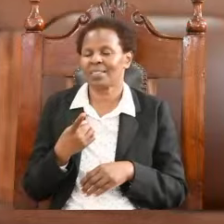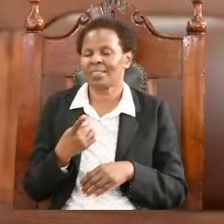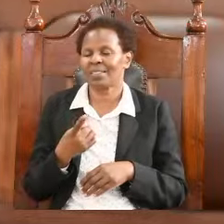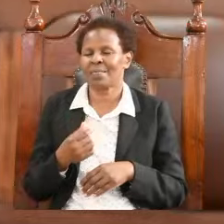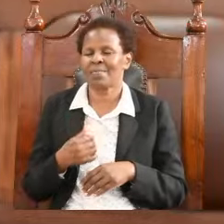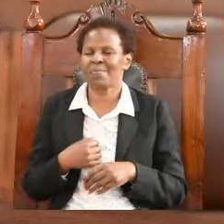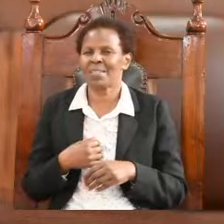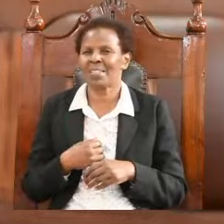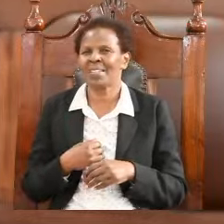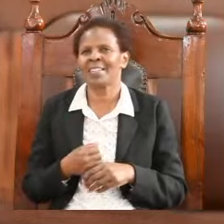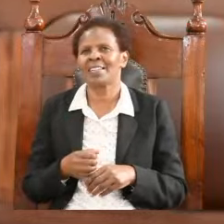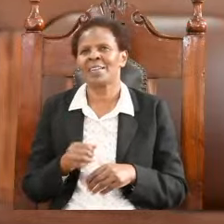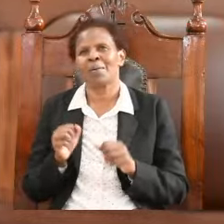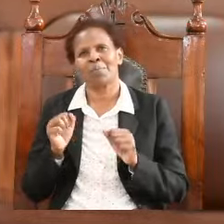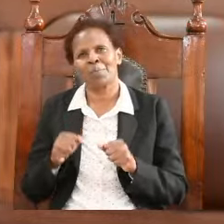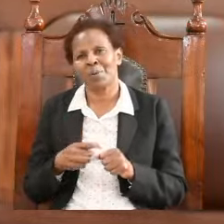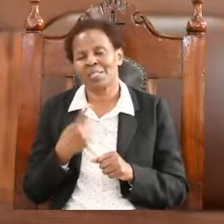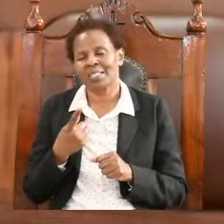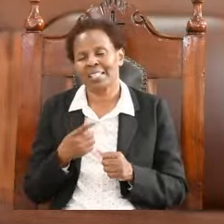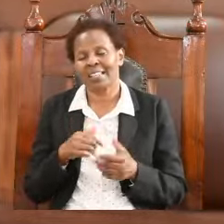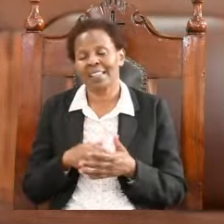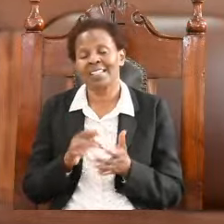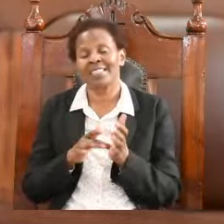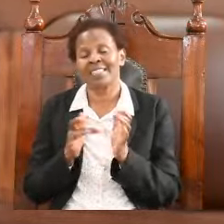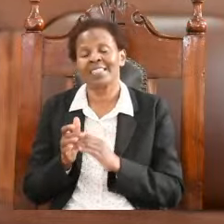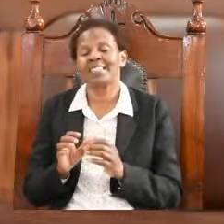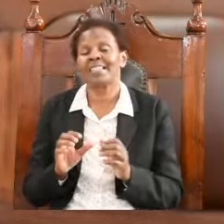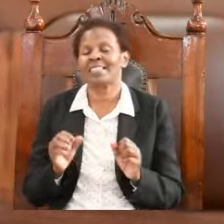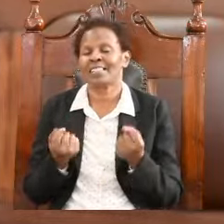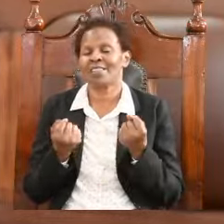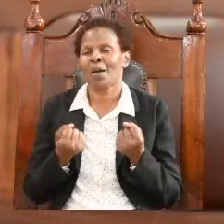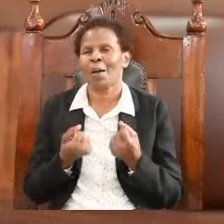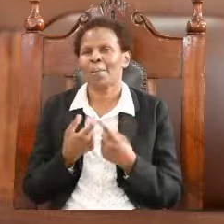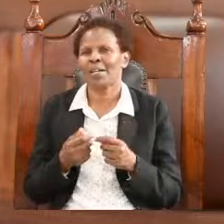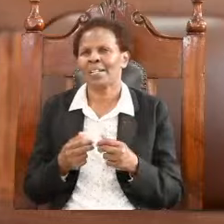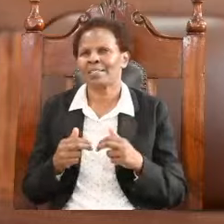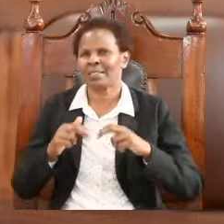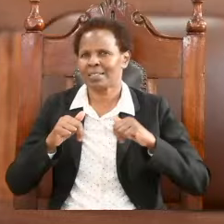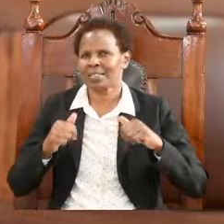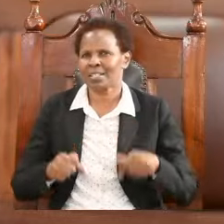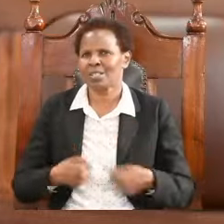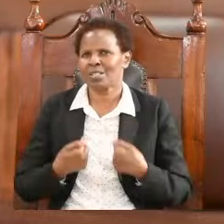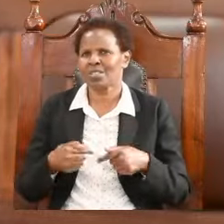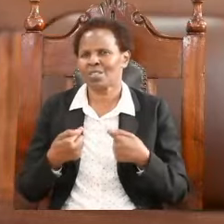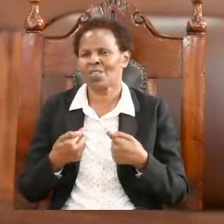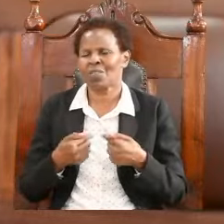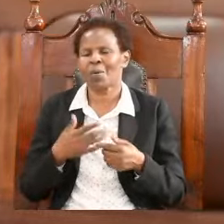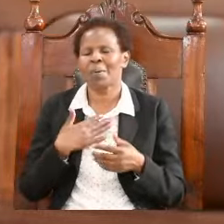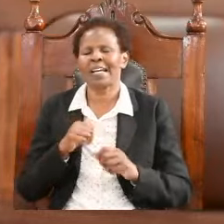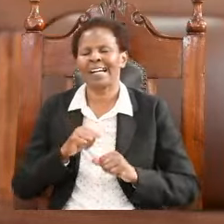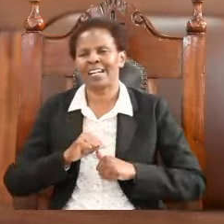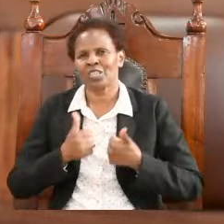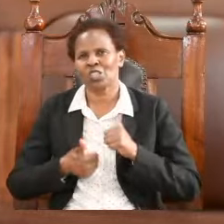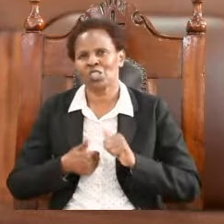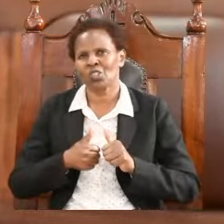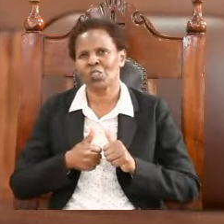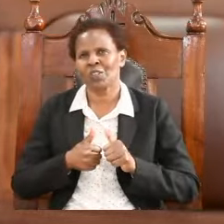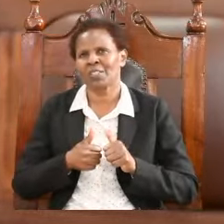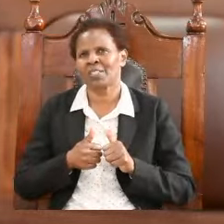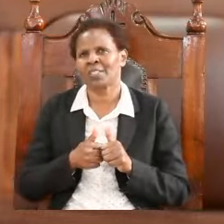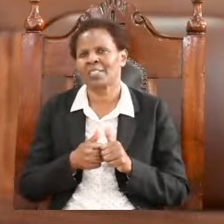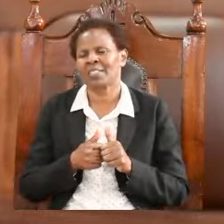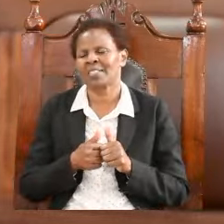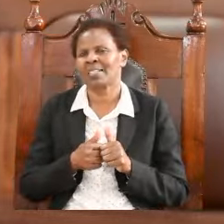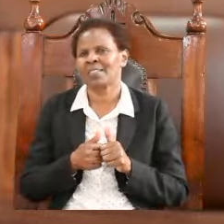ingimwirire ati Jesu ni ahonokanagia no ndirorire uria njikaranagia na inyui ndarora ciiko ciakwa ndona ciiko